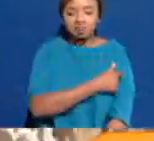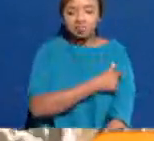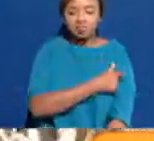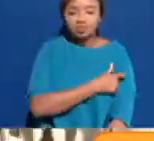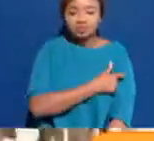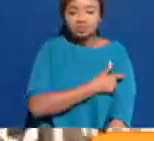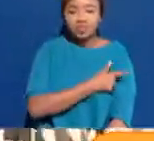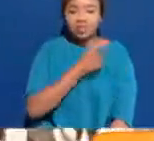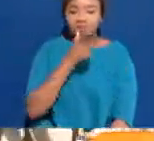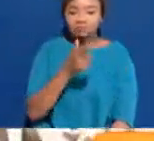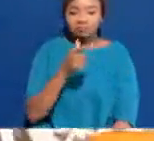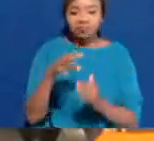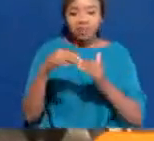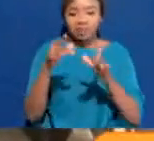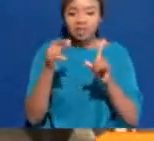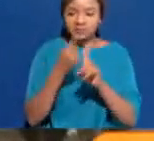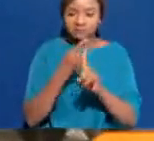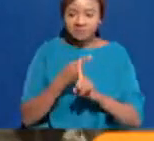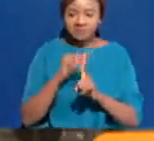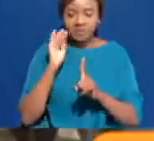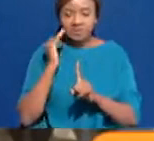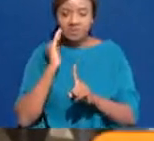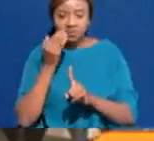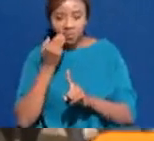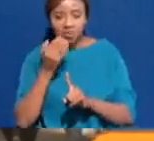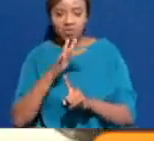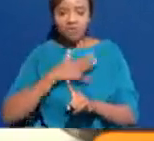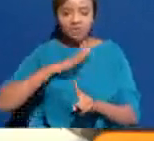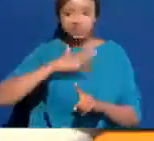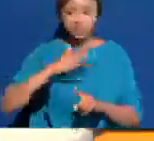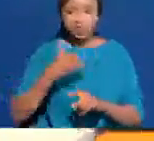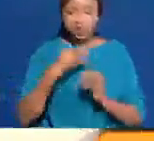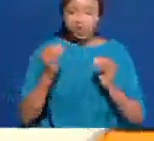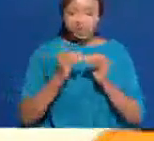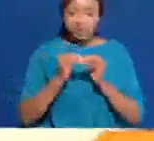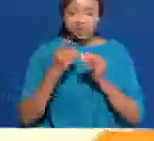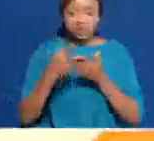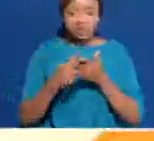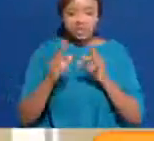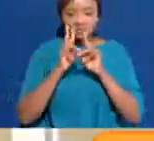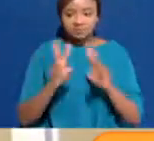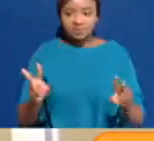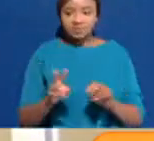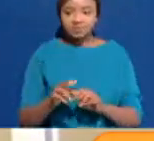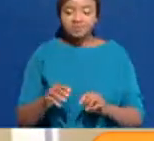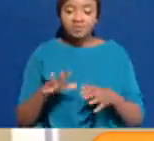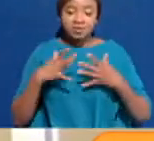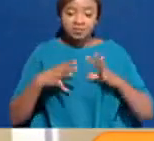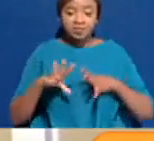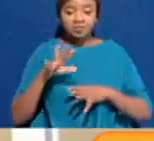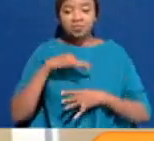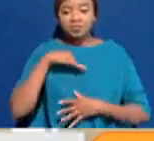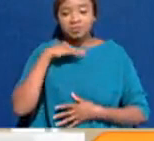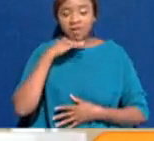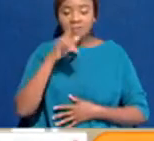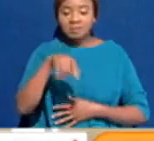Uvamizi huu umewachochea viongozi wa Samburu na Isiolo kuandaa mkao wa amani eneo hilo. Tumepoteza maisha ya kijana